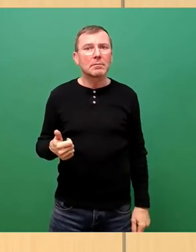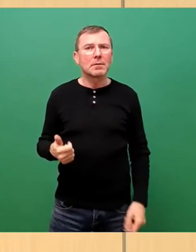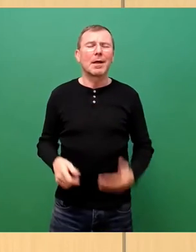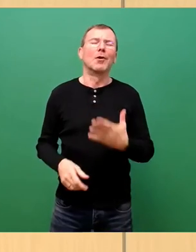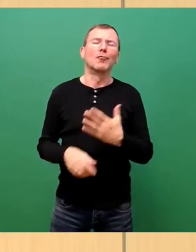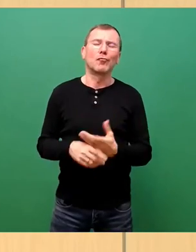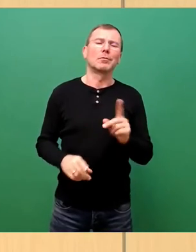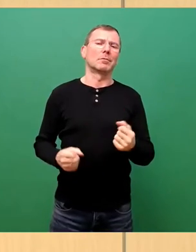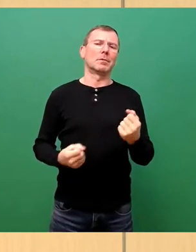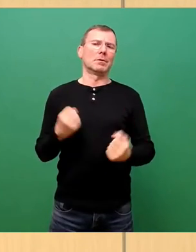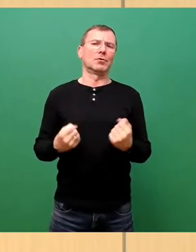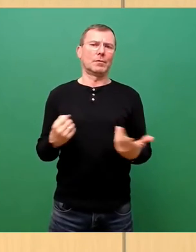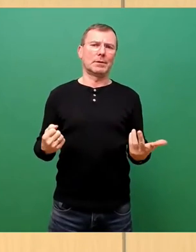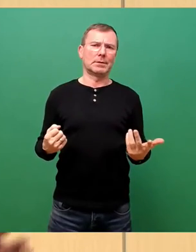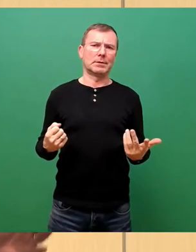wenn